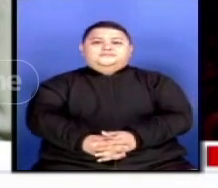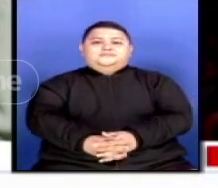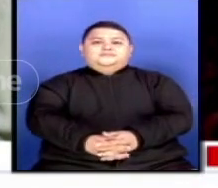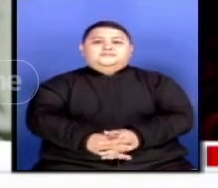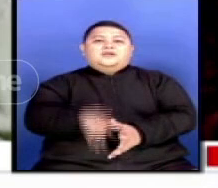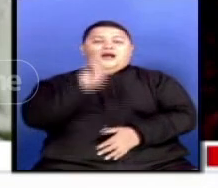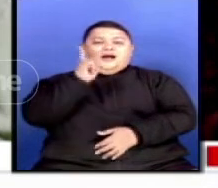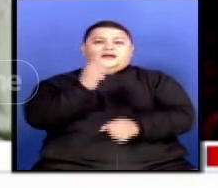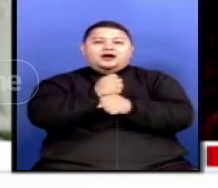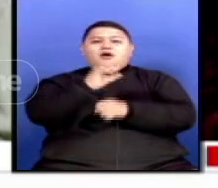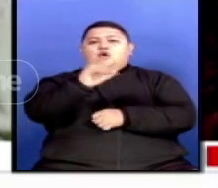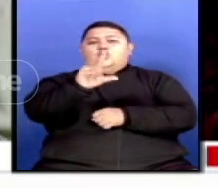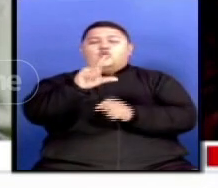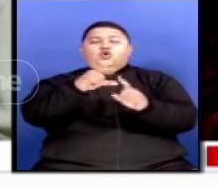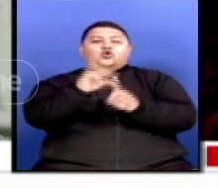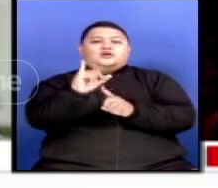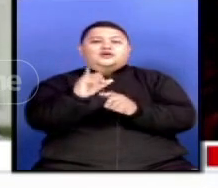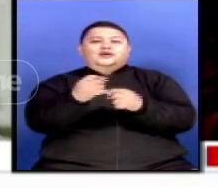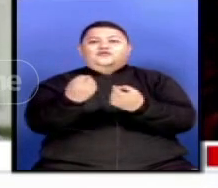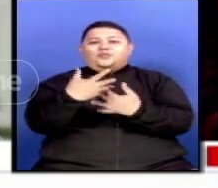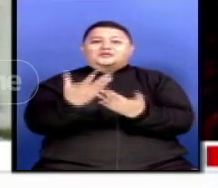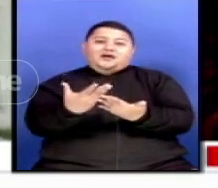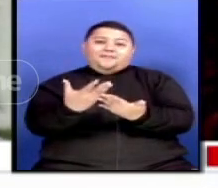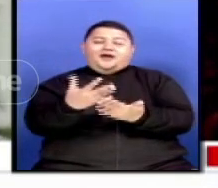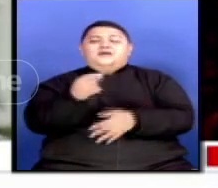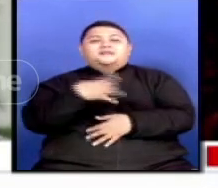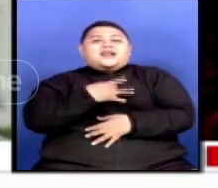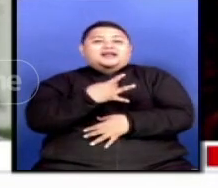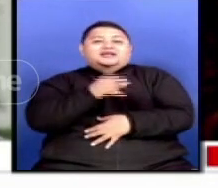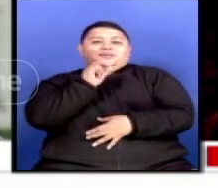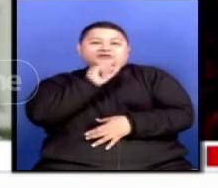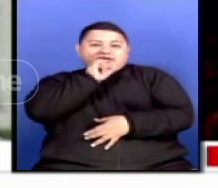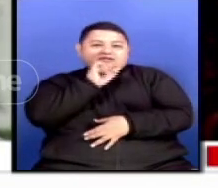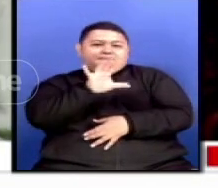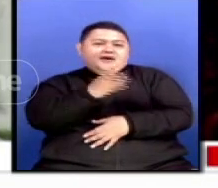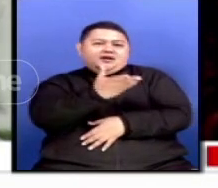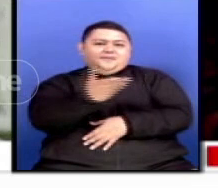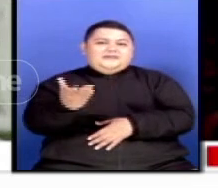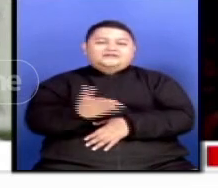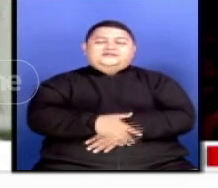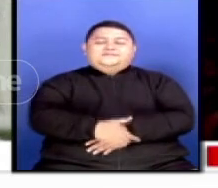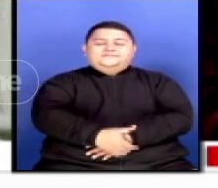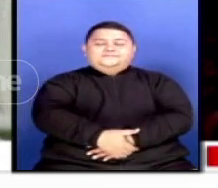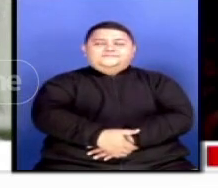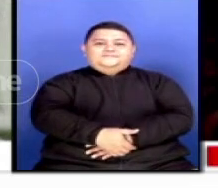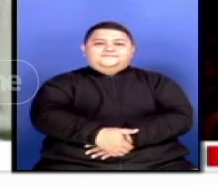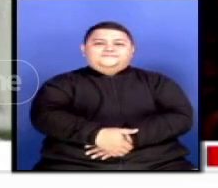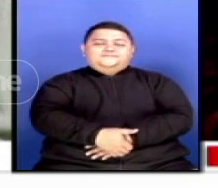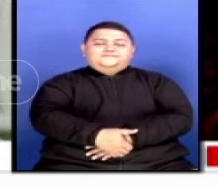Ada Goldi Gumilang di sana. Goldi, ada berita menarik apa ini yang akan Anda sampaikan pagi hari ini?